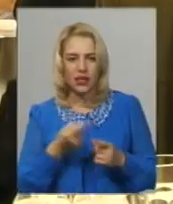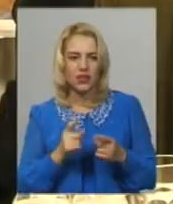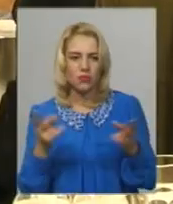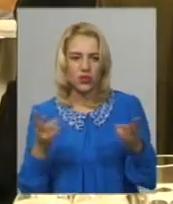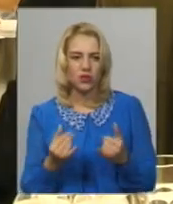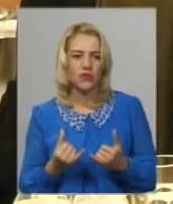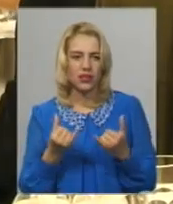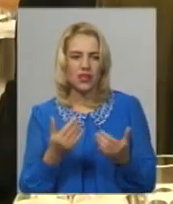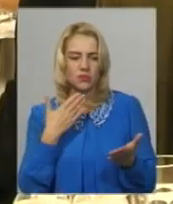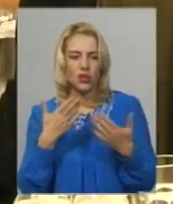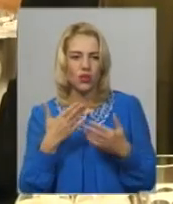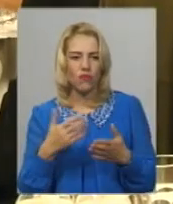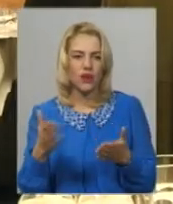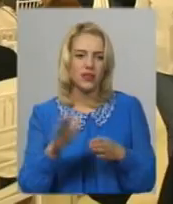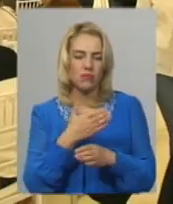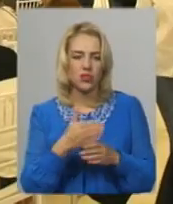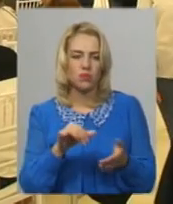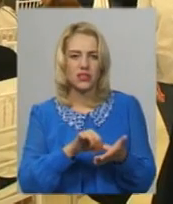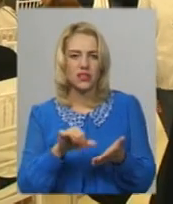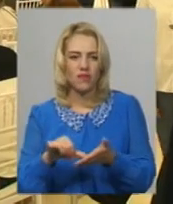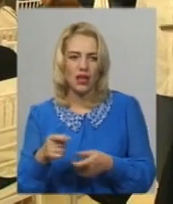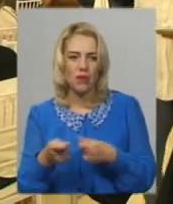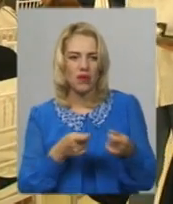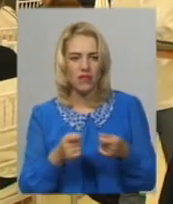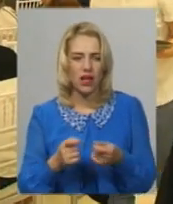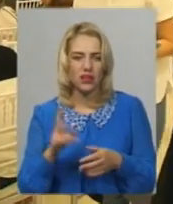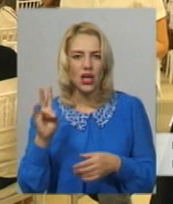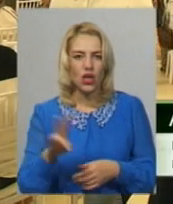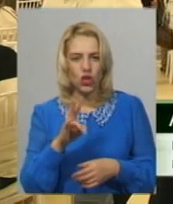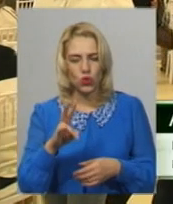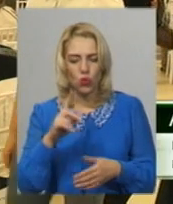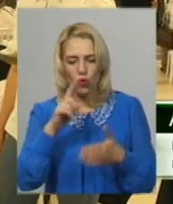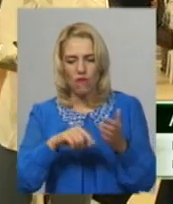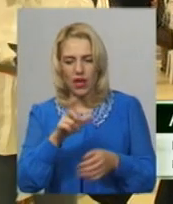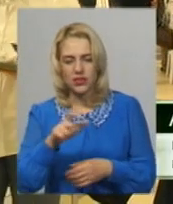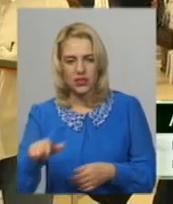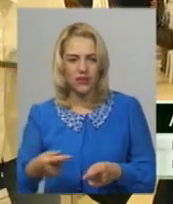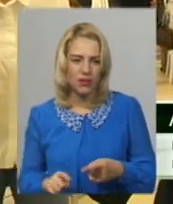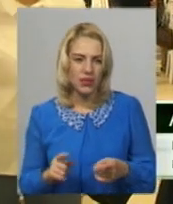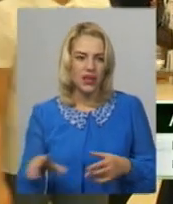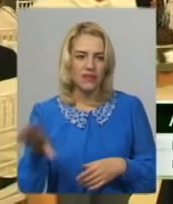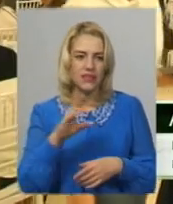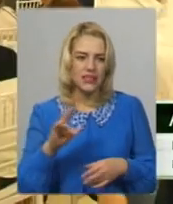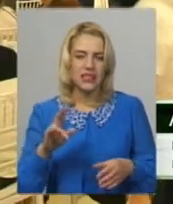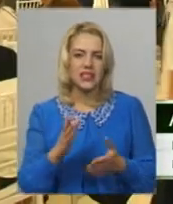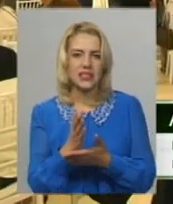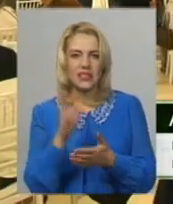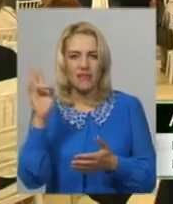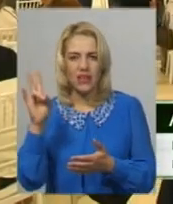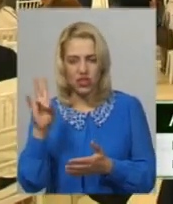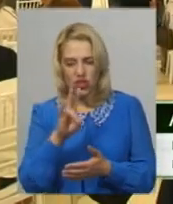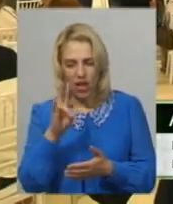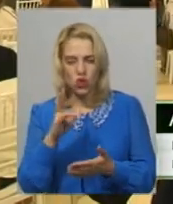між представниками влади і духовенством. Ми всі і священнослужителі, і світські люди працюємо на